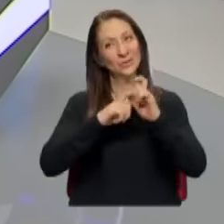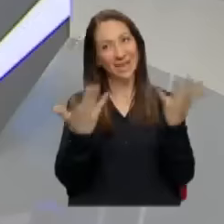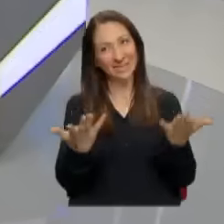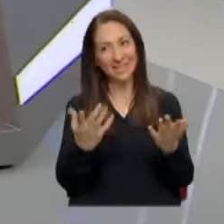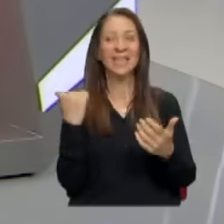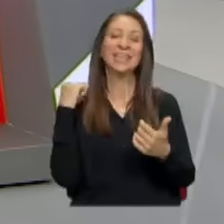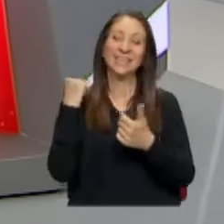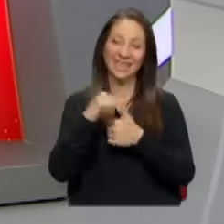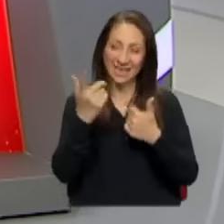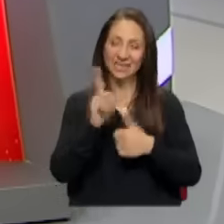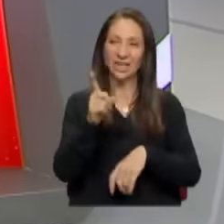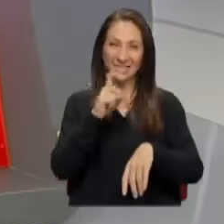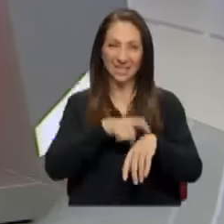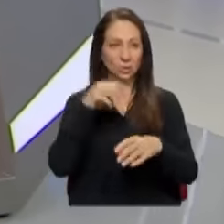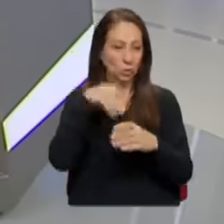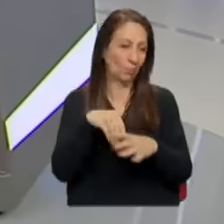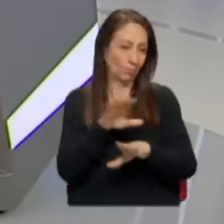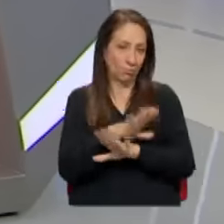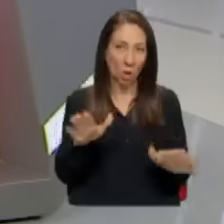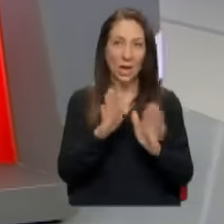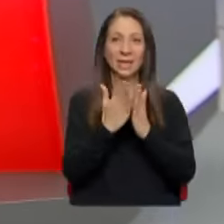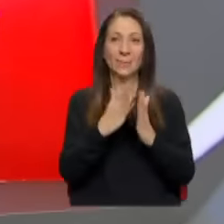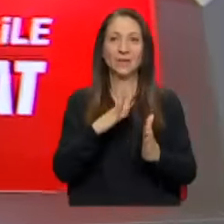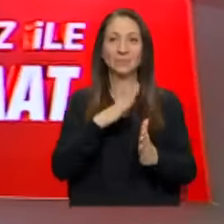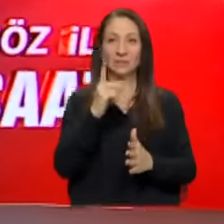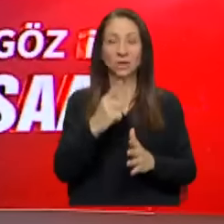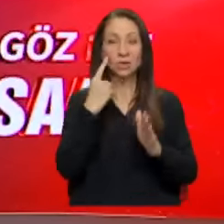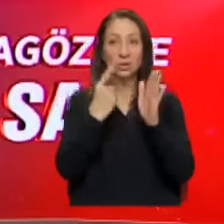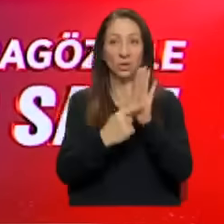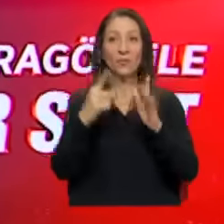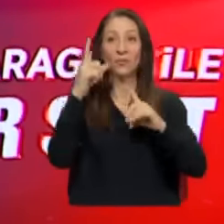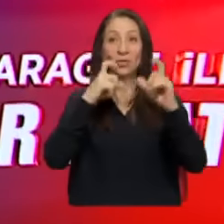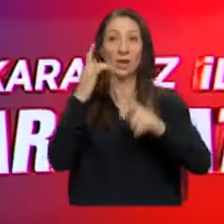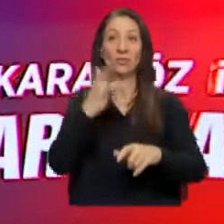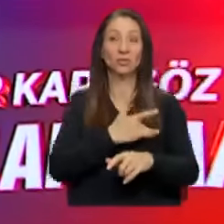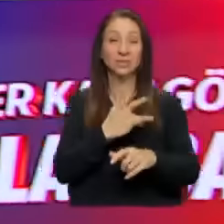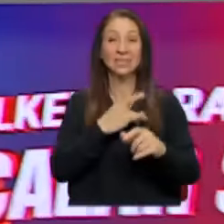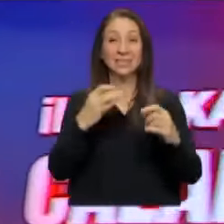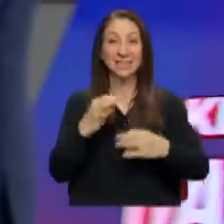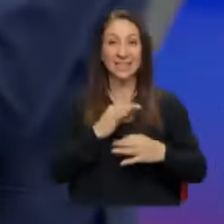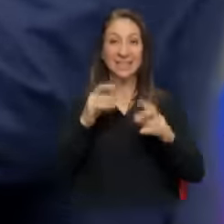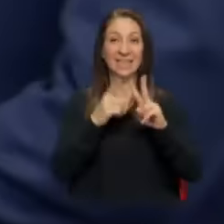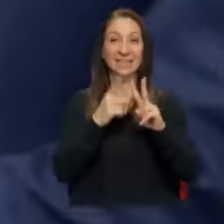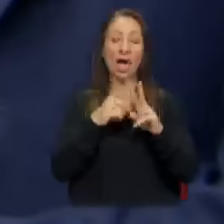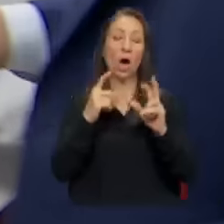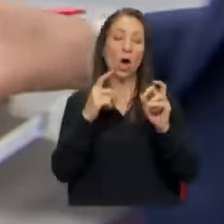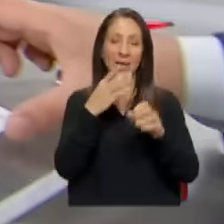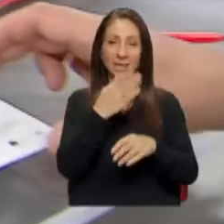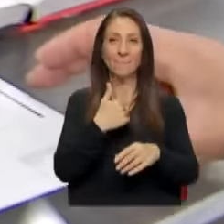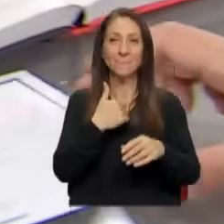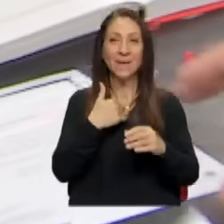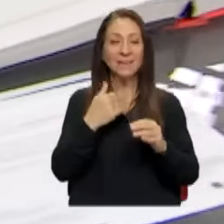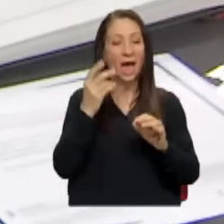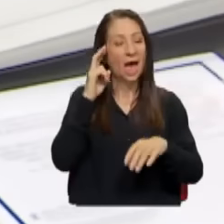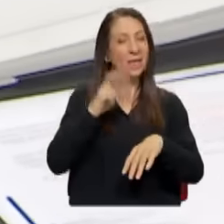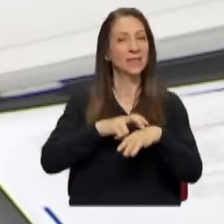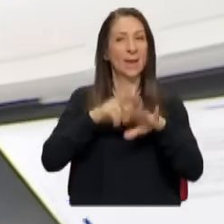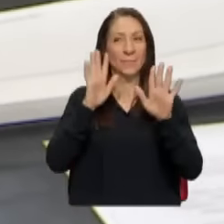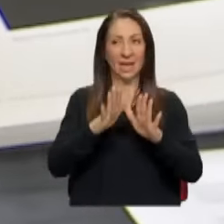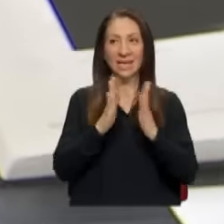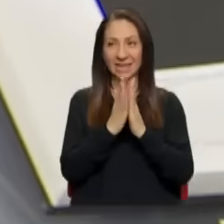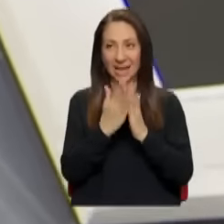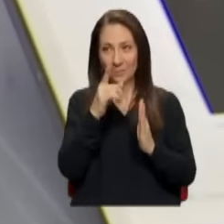Günaydın. Bir kez daha Çalar Saat'e nokta koyacağız. Kitaplarımız var. Gösterelim. Fotoğraf gönüllüsü Sayın Necla Orhan, Ben de İz Bırakanlar